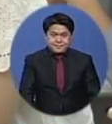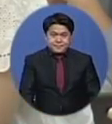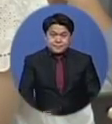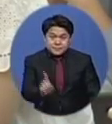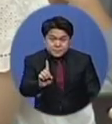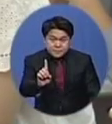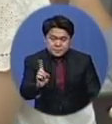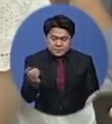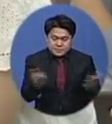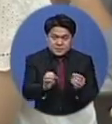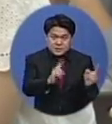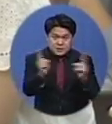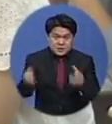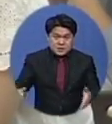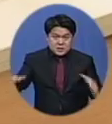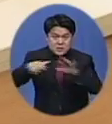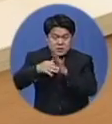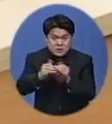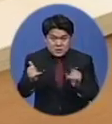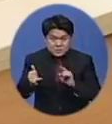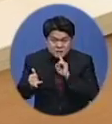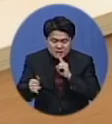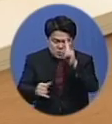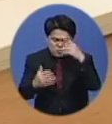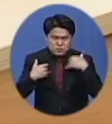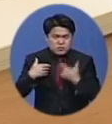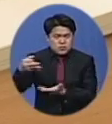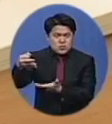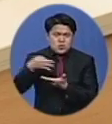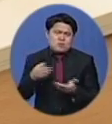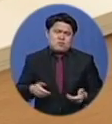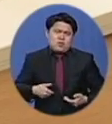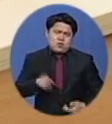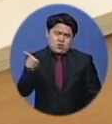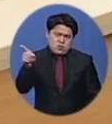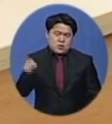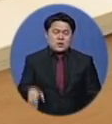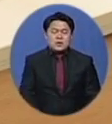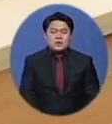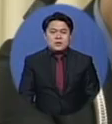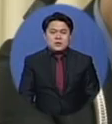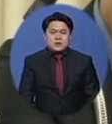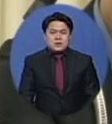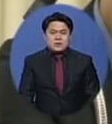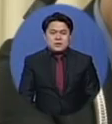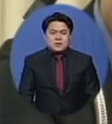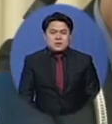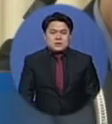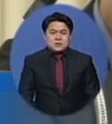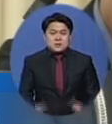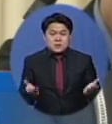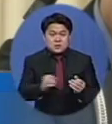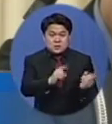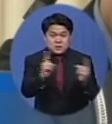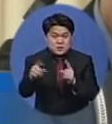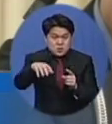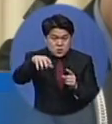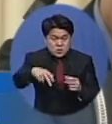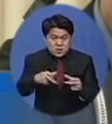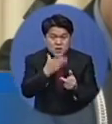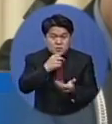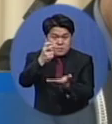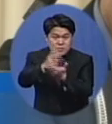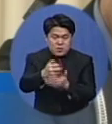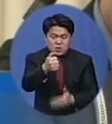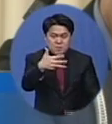이에 대해 직업재활 시설 측 관계자는 정부의 재정 지원이 시급하다고 전했습니다. 직업재활 시설은 분명